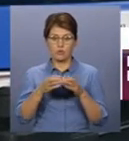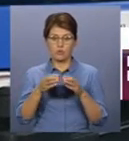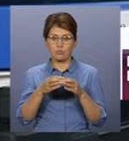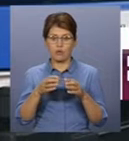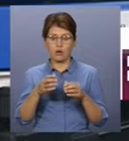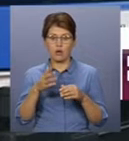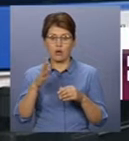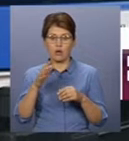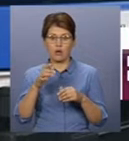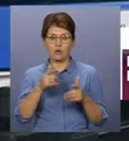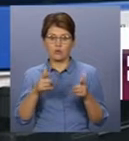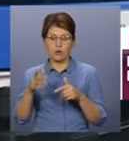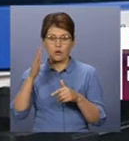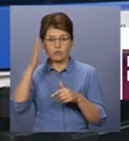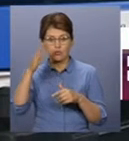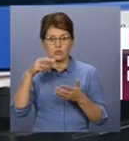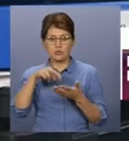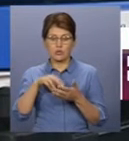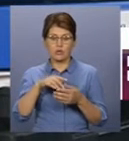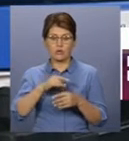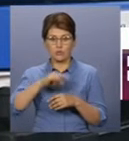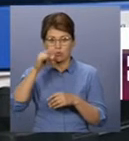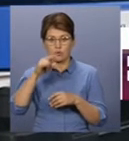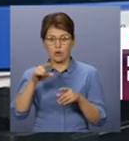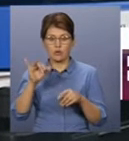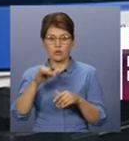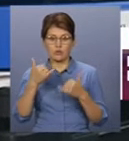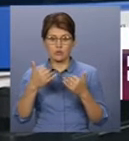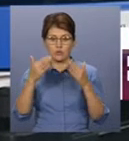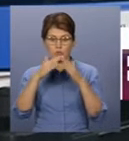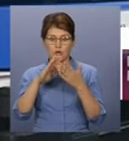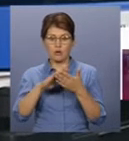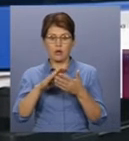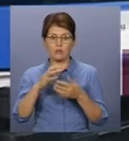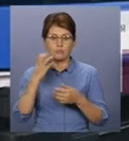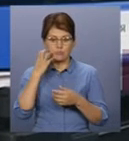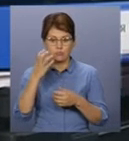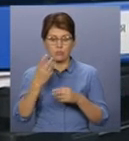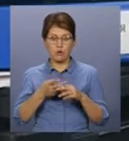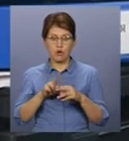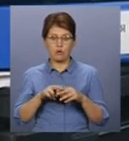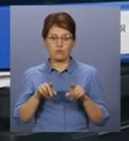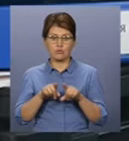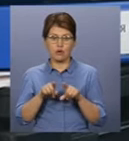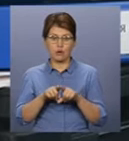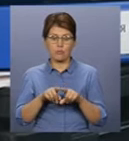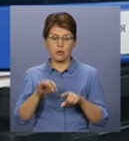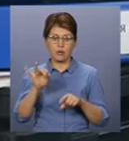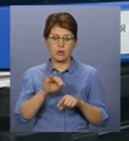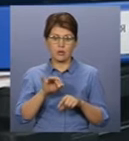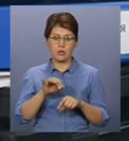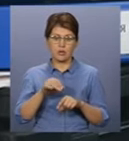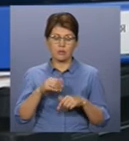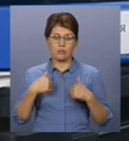стать будущим летчиком. Но она сейчас дома, она в положении, и поэтому, наверное,